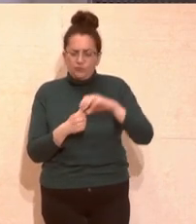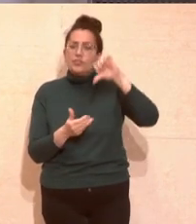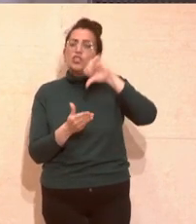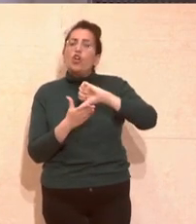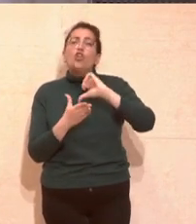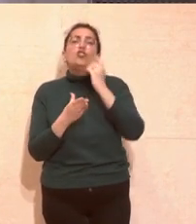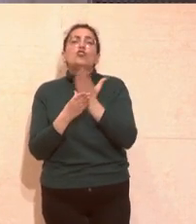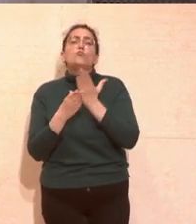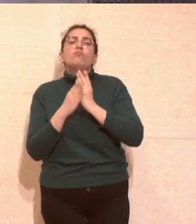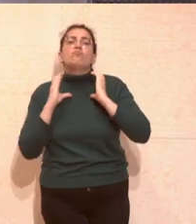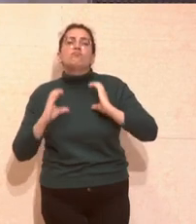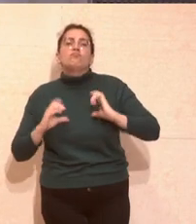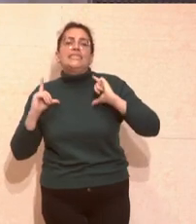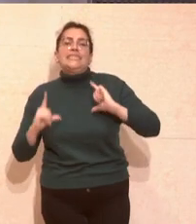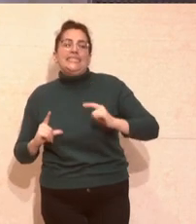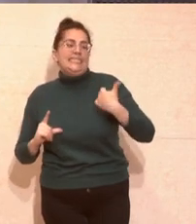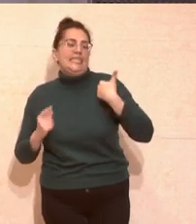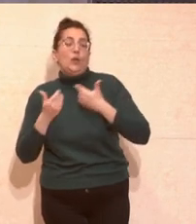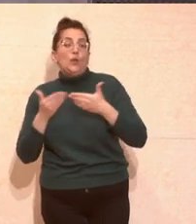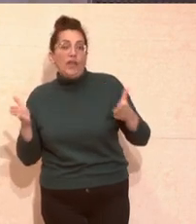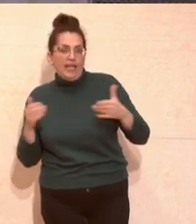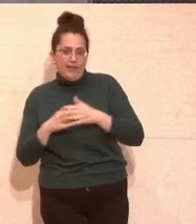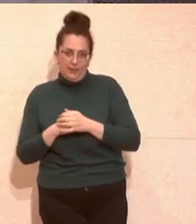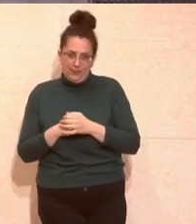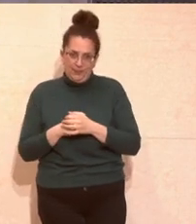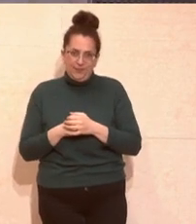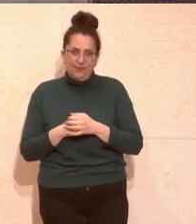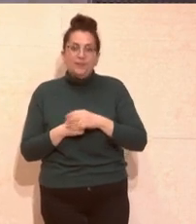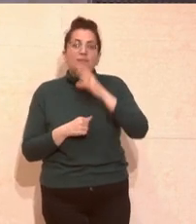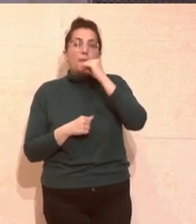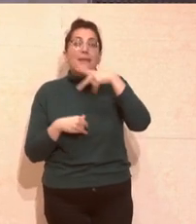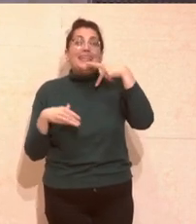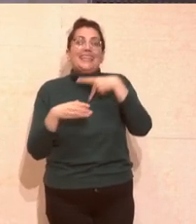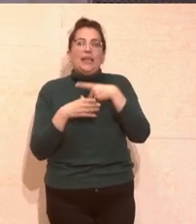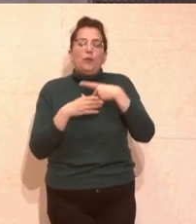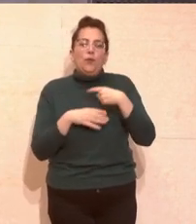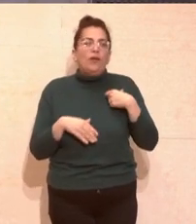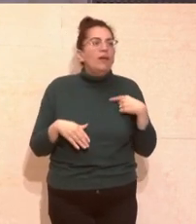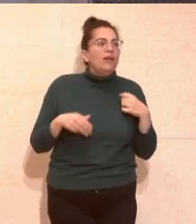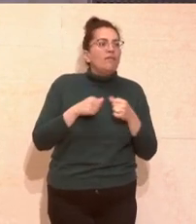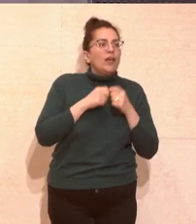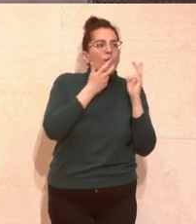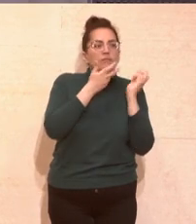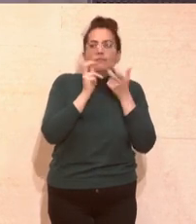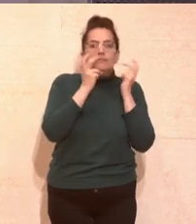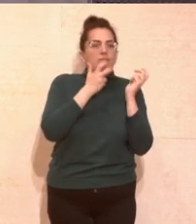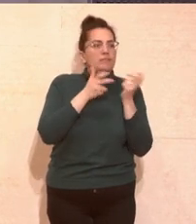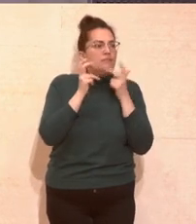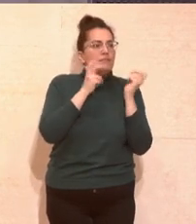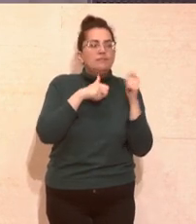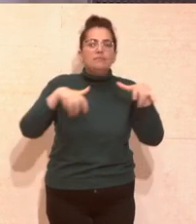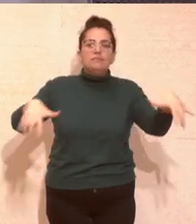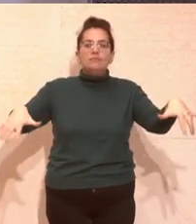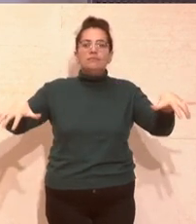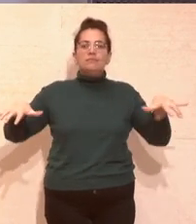documentation dans les collèges et les lycées étaient ouverts en début d'après-midi, il y avait énormément d'adolescents qui allaient s'installer dans les canapés, non pas pour